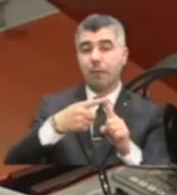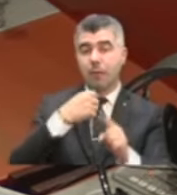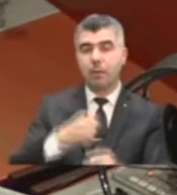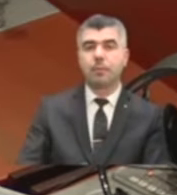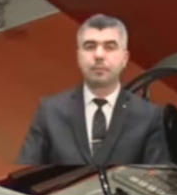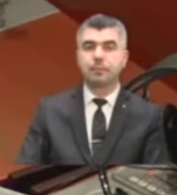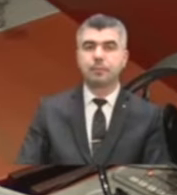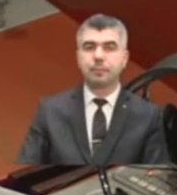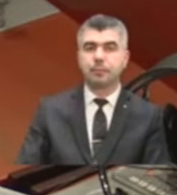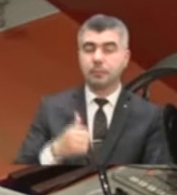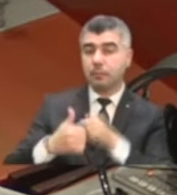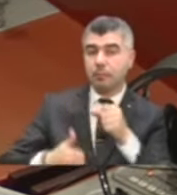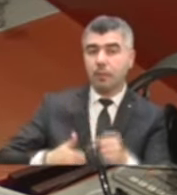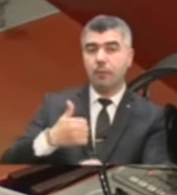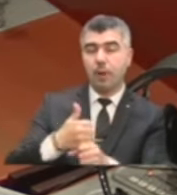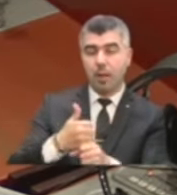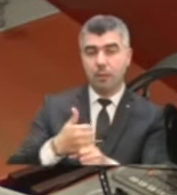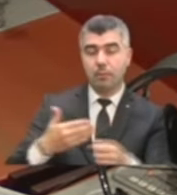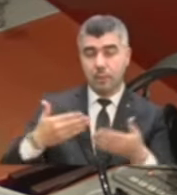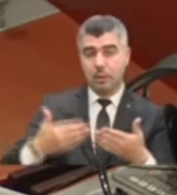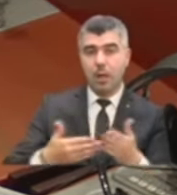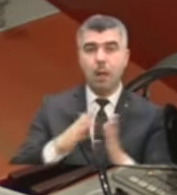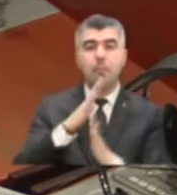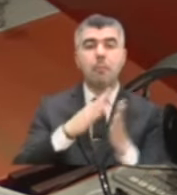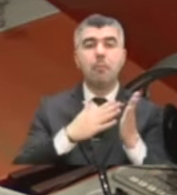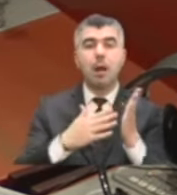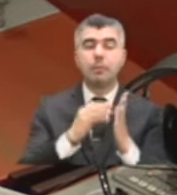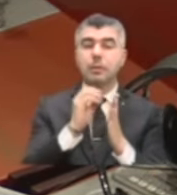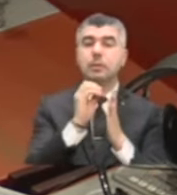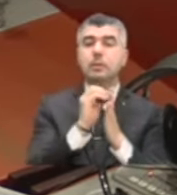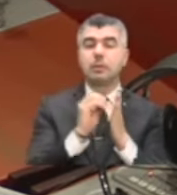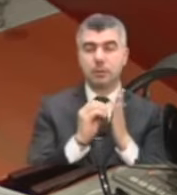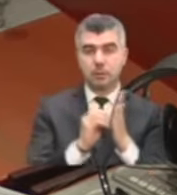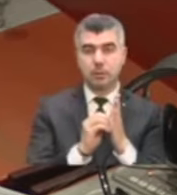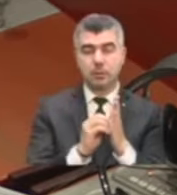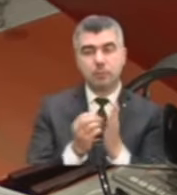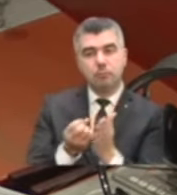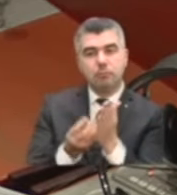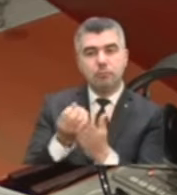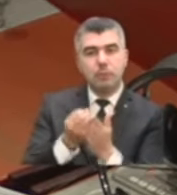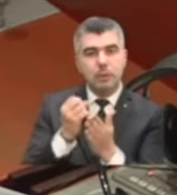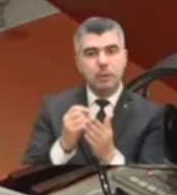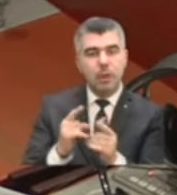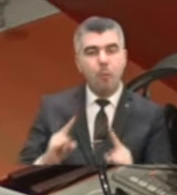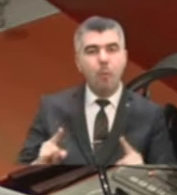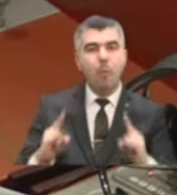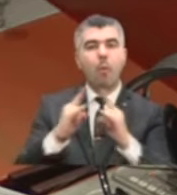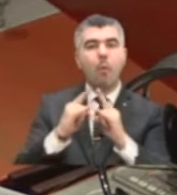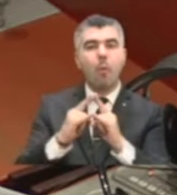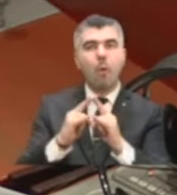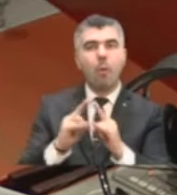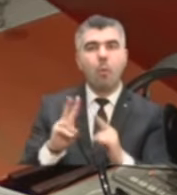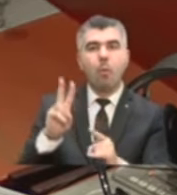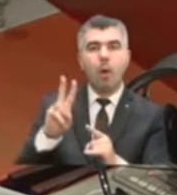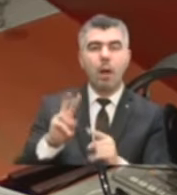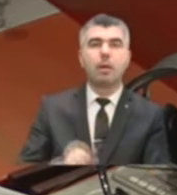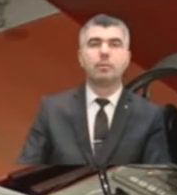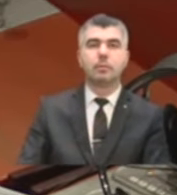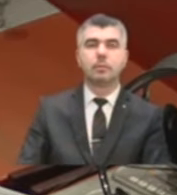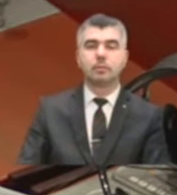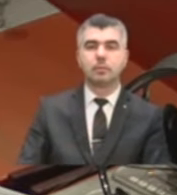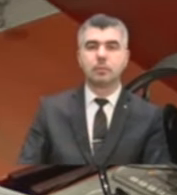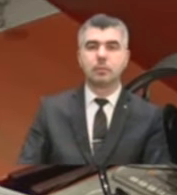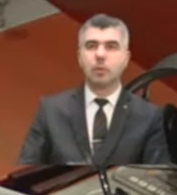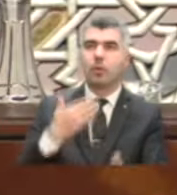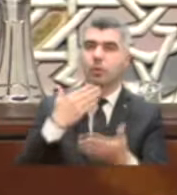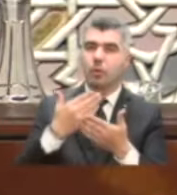كنحاولوا كذلك هذه السنه ندخلوا حتى في البرمجه والتنشيط داخل المخيمات. سابقا كيف ما كتعرفوا شكرا